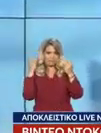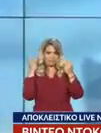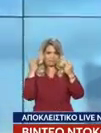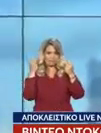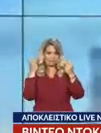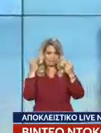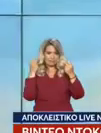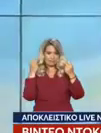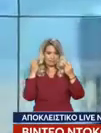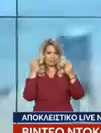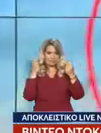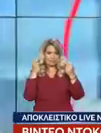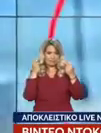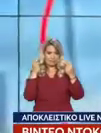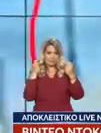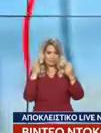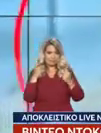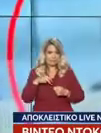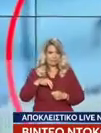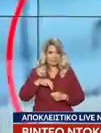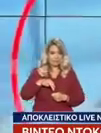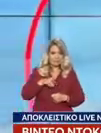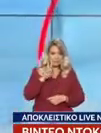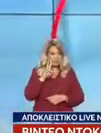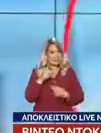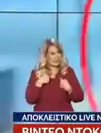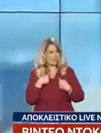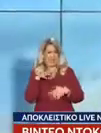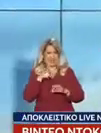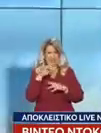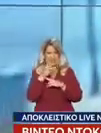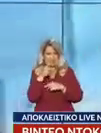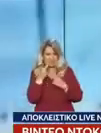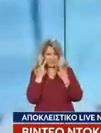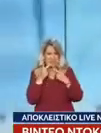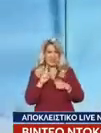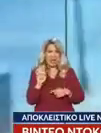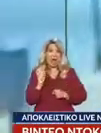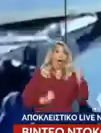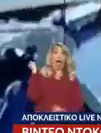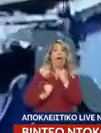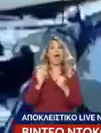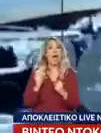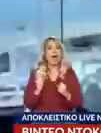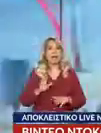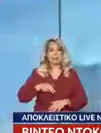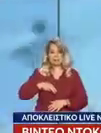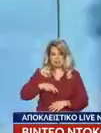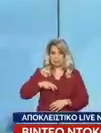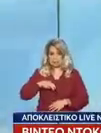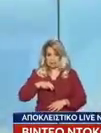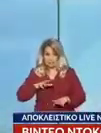ότι κάτι προφανώς είχε. Η αλήθεια είναι ότι μας έχει κάνει εντύπωση ότι οι κινήσεις του δεν είναι πολύ βιαστικές, αλλά είναι αποφασισμένος,